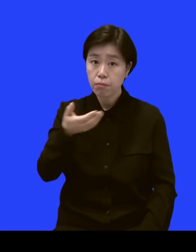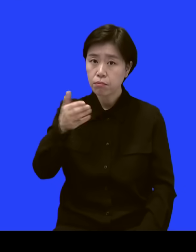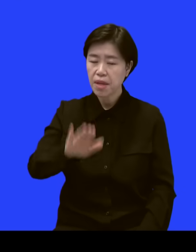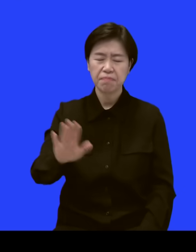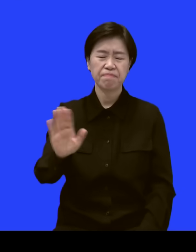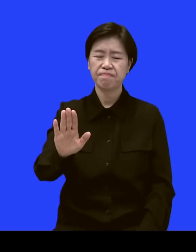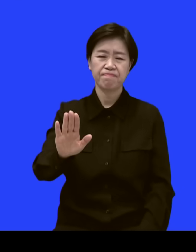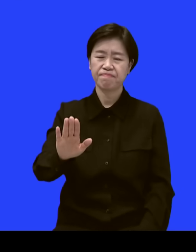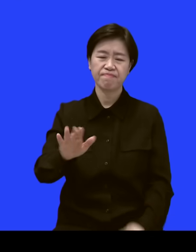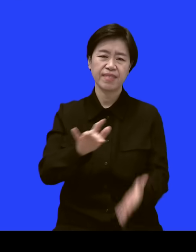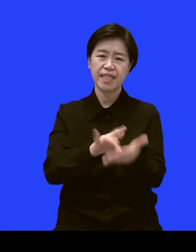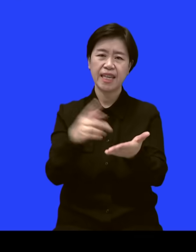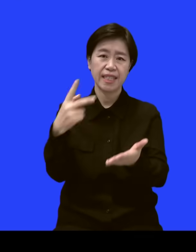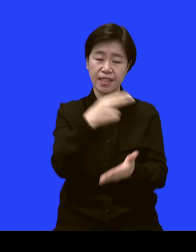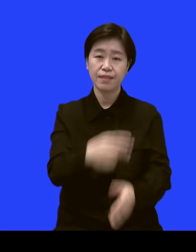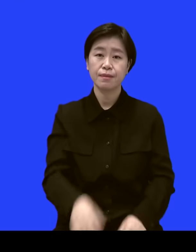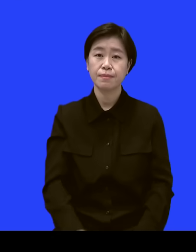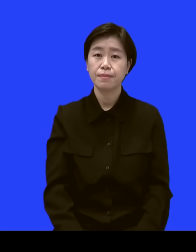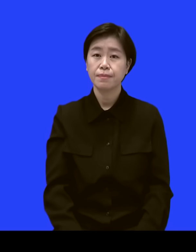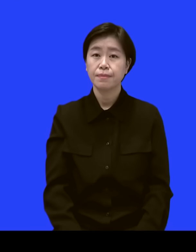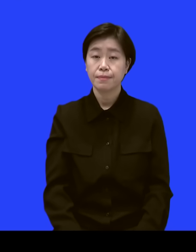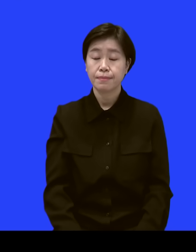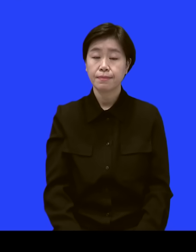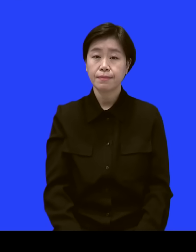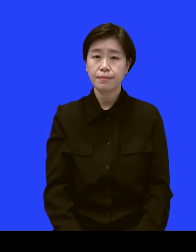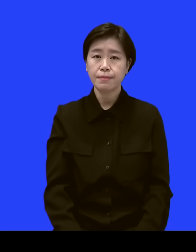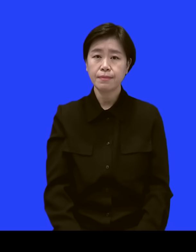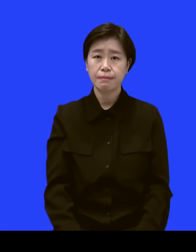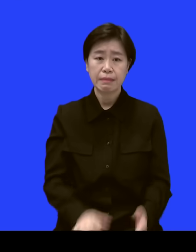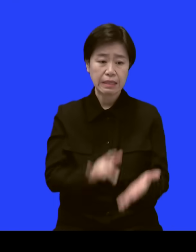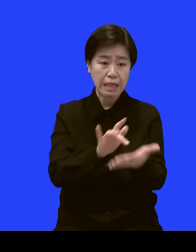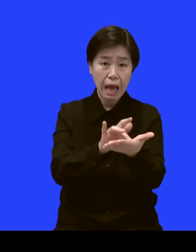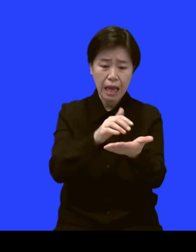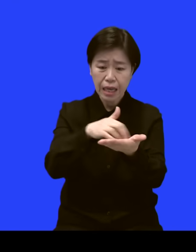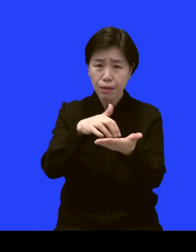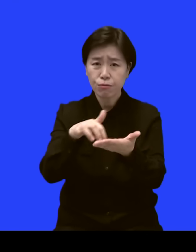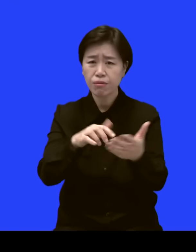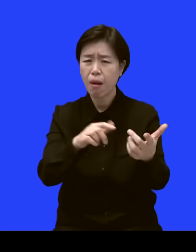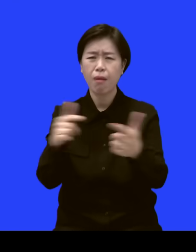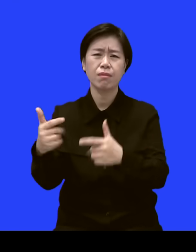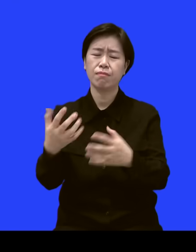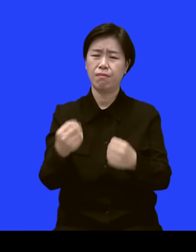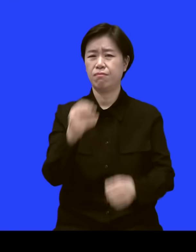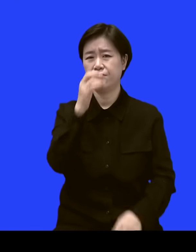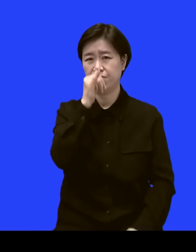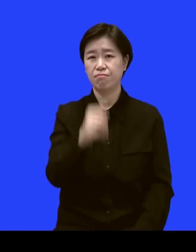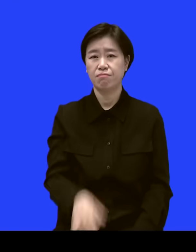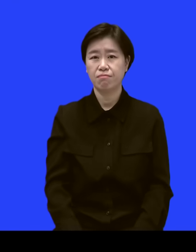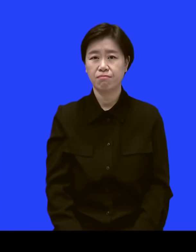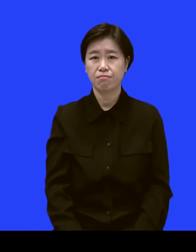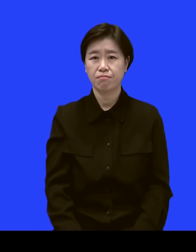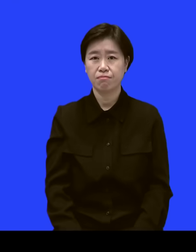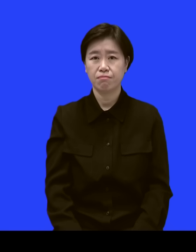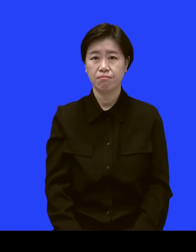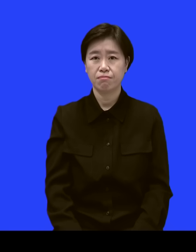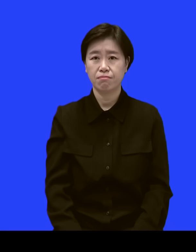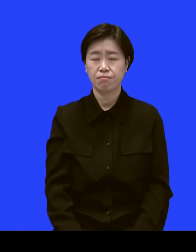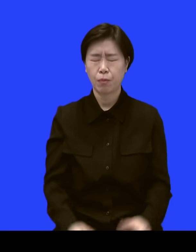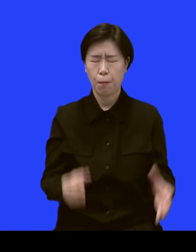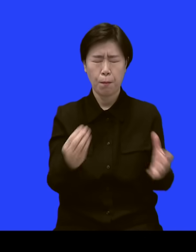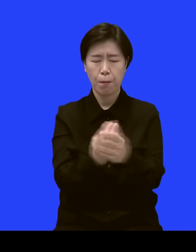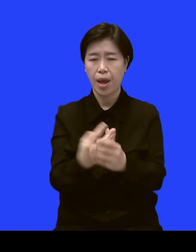알코올 의존증도 예. 있어가지고 알코올 그런 못 먹게 하는 약도 있고 여러 가지 약들을 그냥 제가 한꺼번에